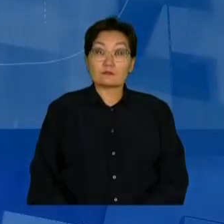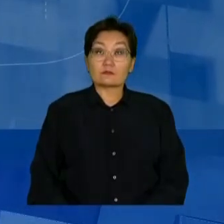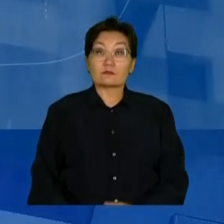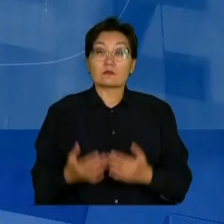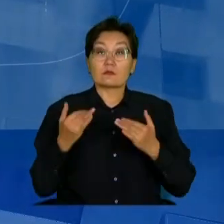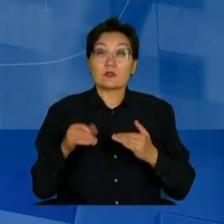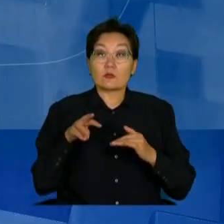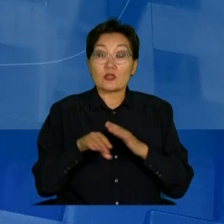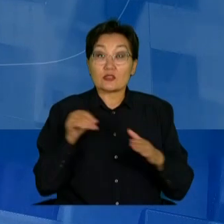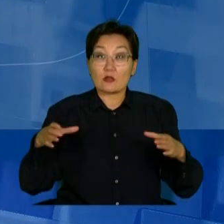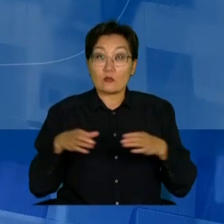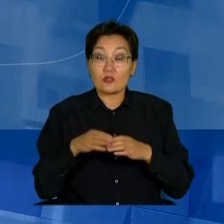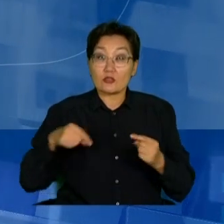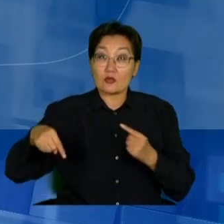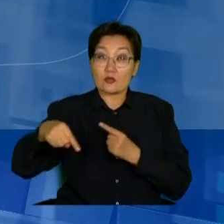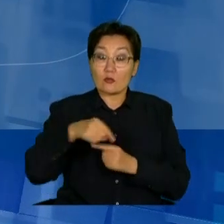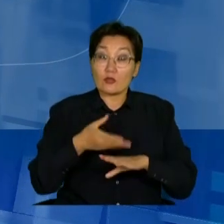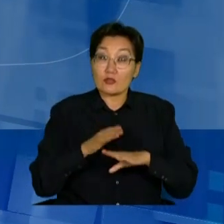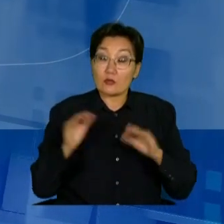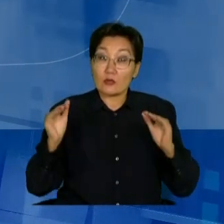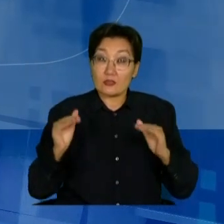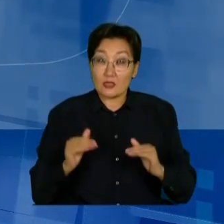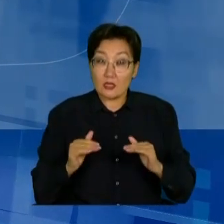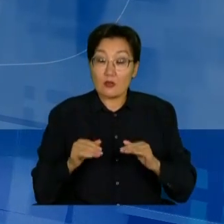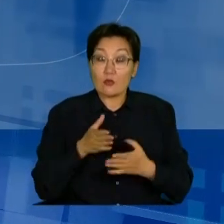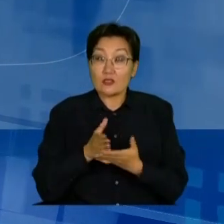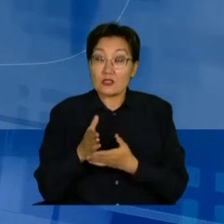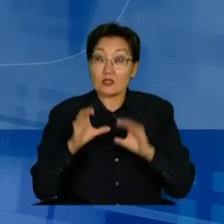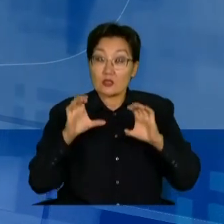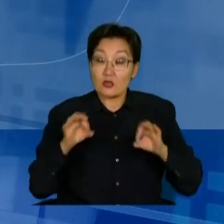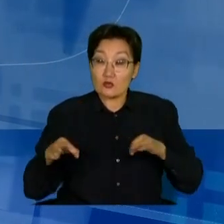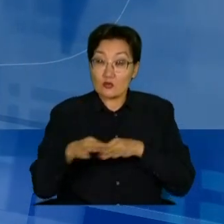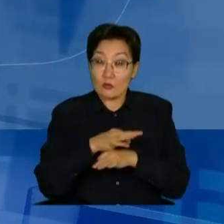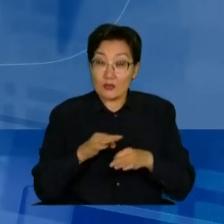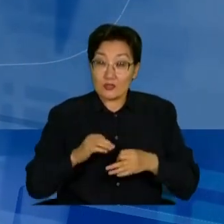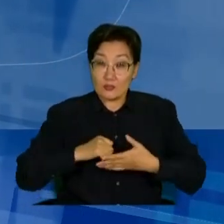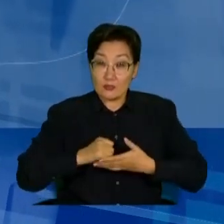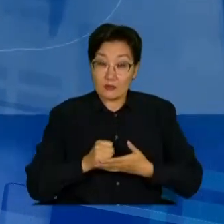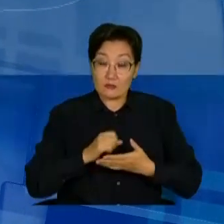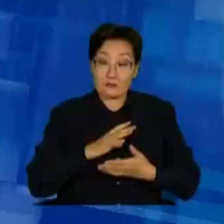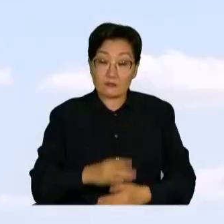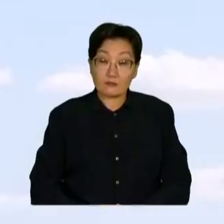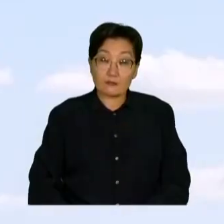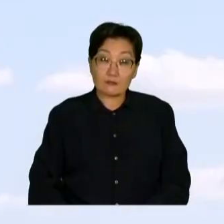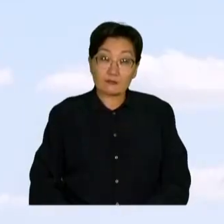Бүгін мәжілісмендер бизнеске түсетін салмақты азайтуға бағытталған заң жобасын мақұлдады.